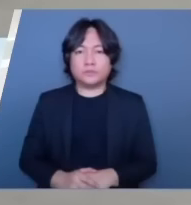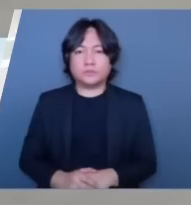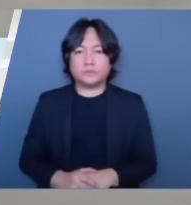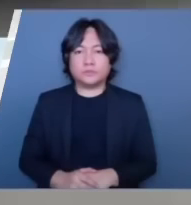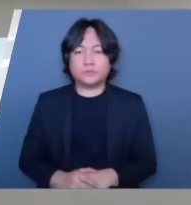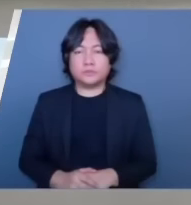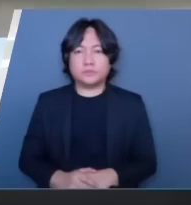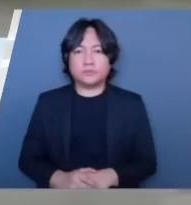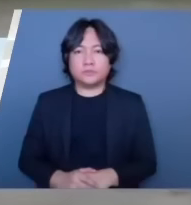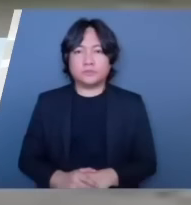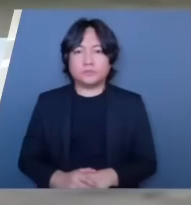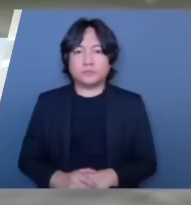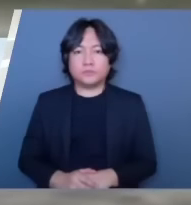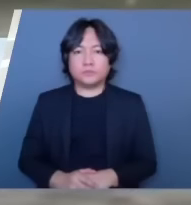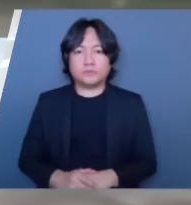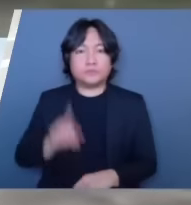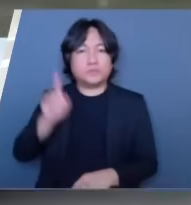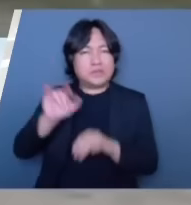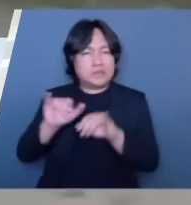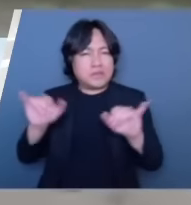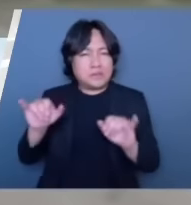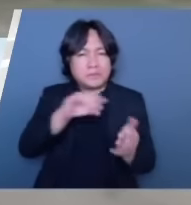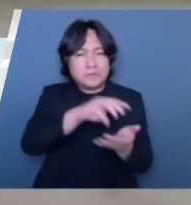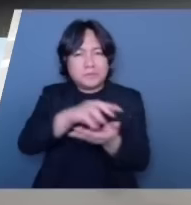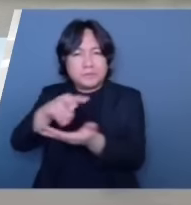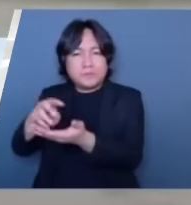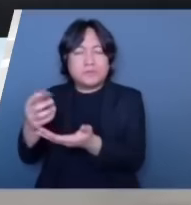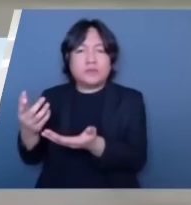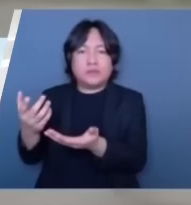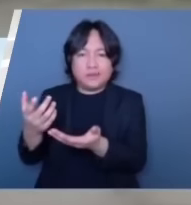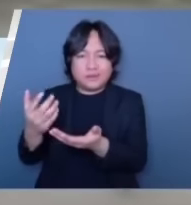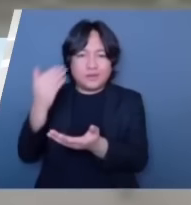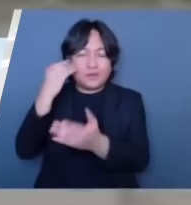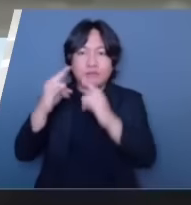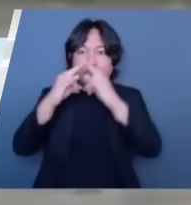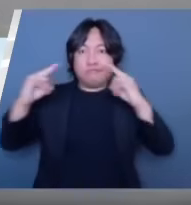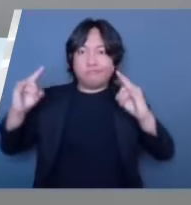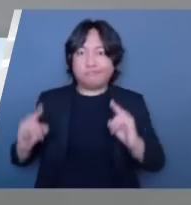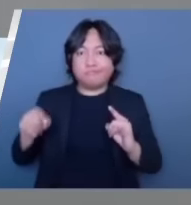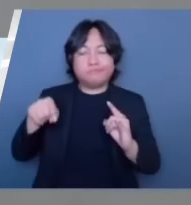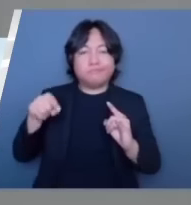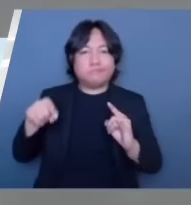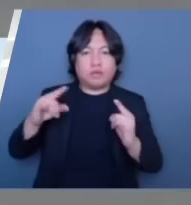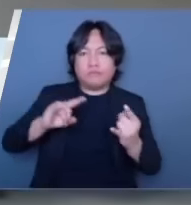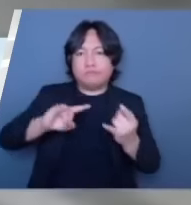Sa bayan ng Naguilian, tinangay ng hangin ang tent na ito, na muntik pang tama ng isang van.